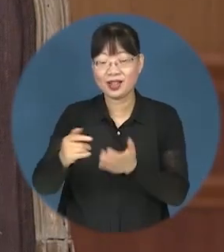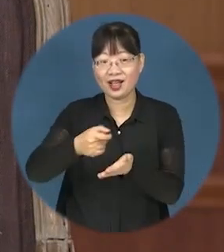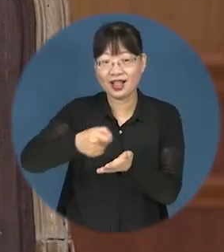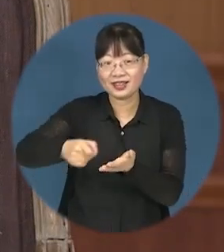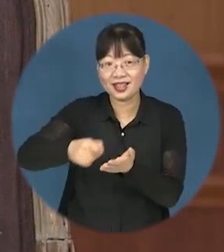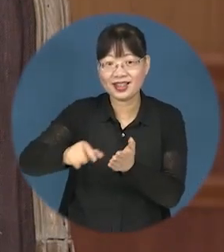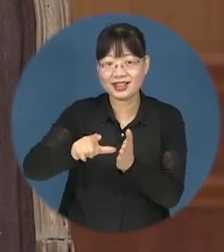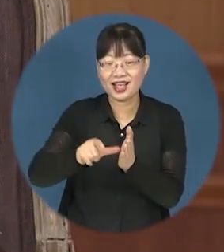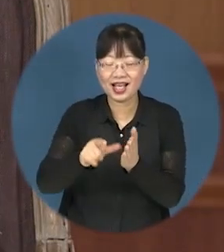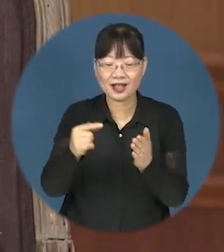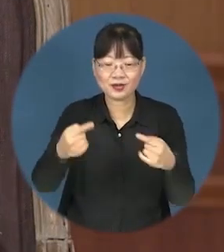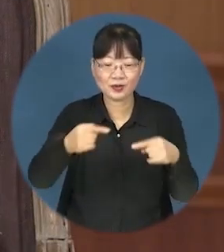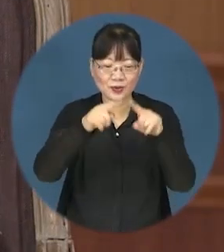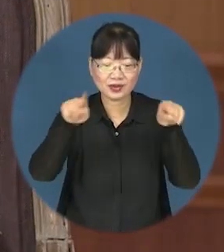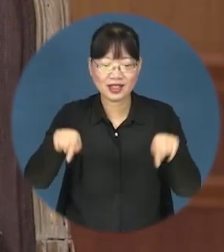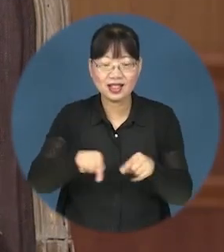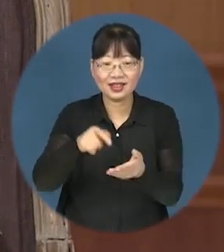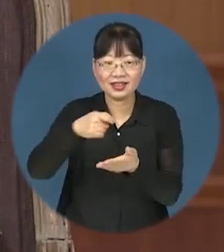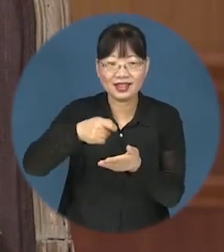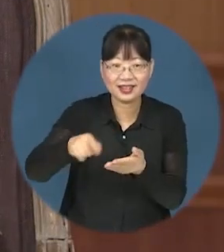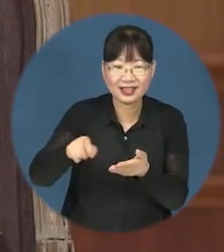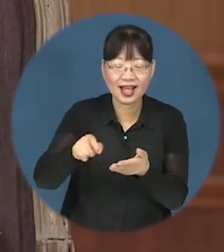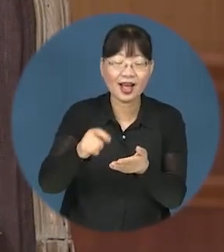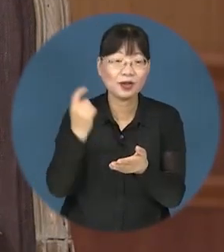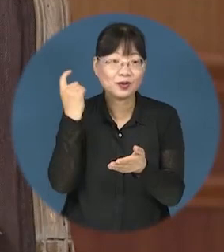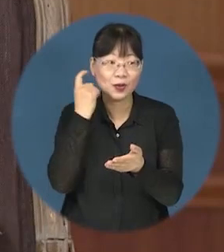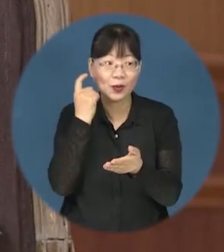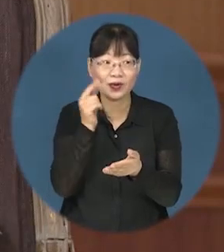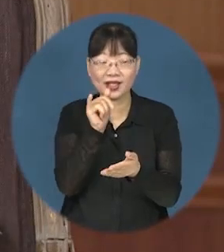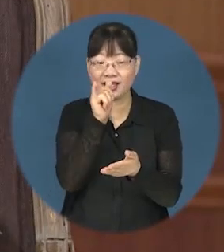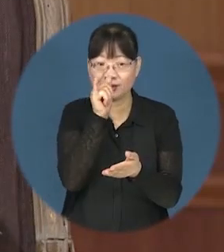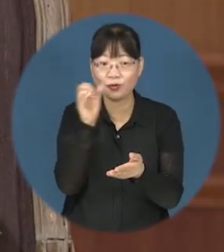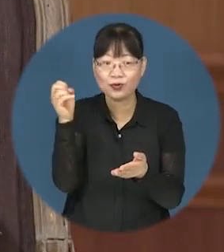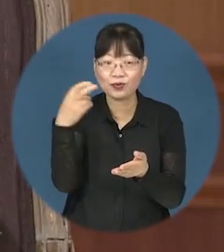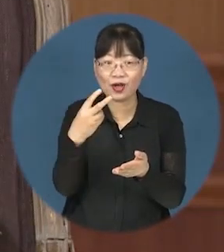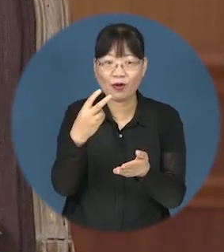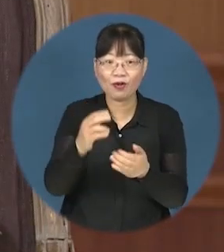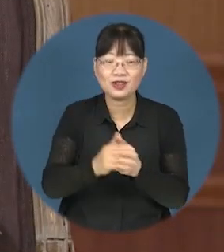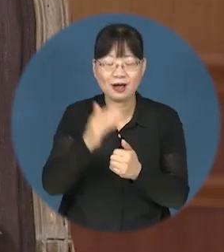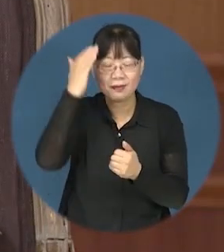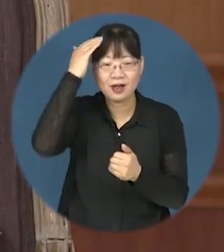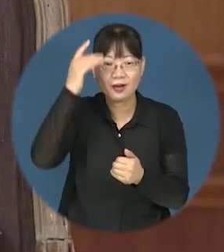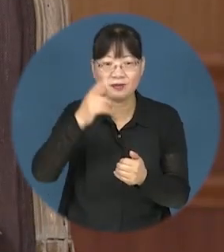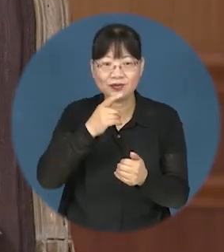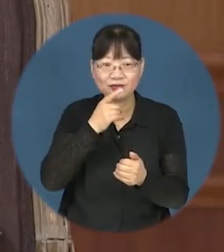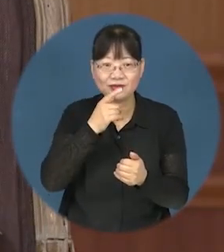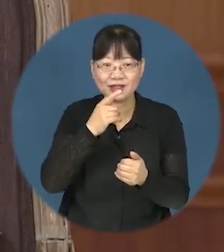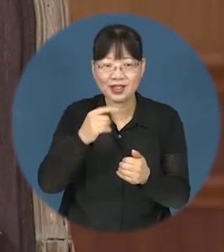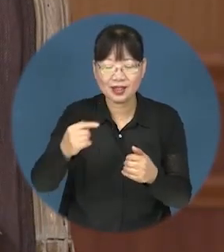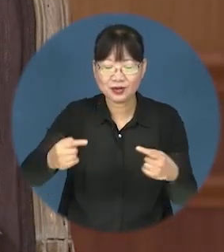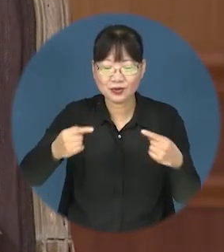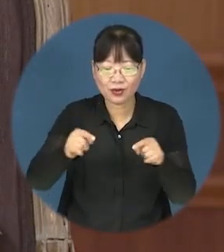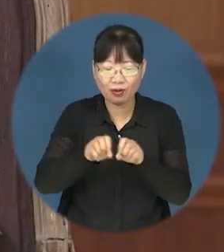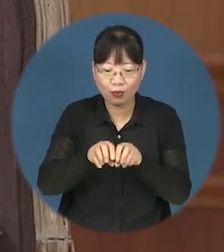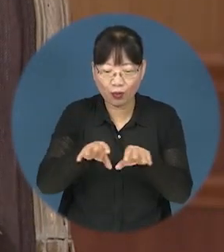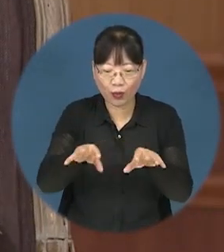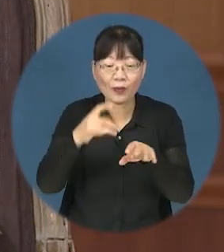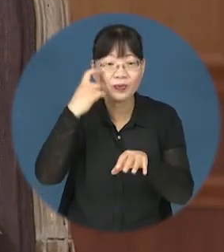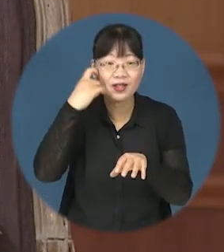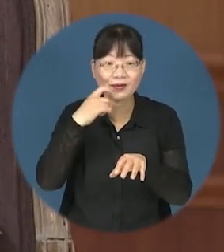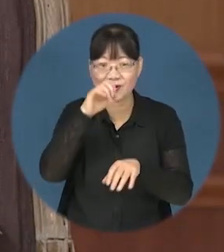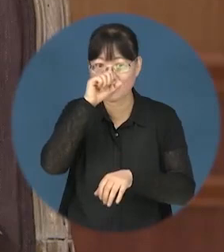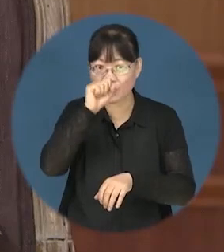때 인용이 했을 때도 소리가 사각 다구요 아 그리고 먹물이 종이에 번지는 느낌도 굉장히 좋았어요